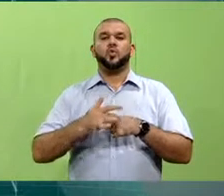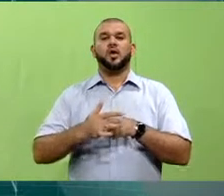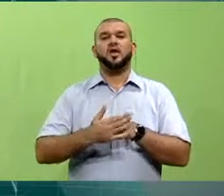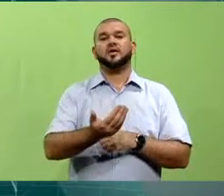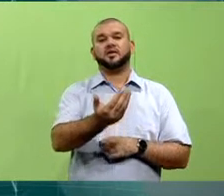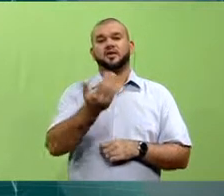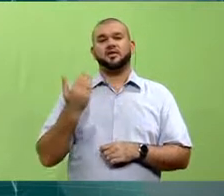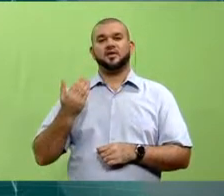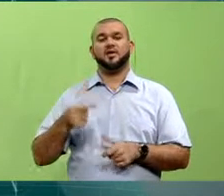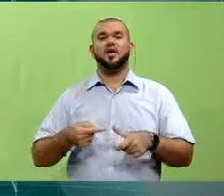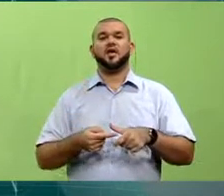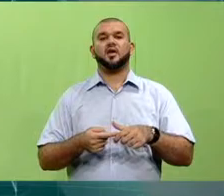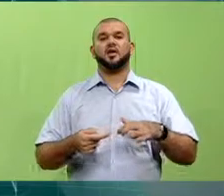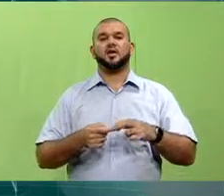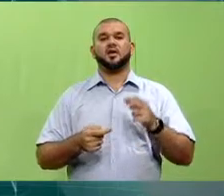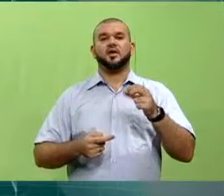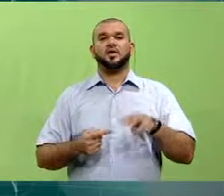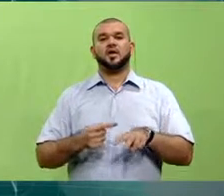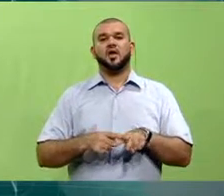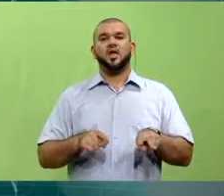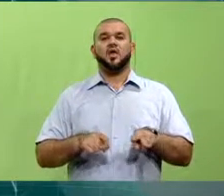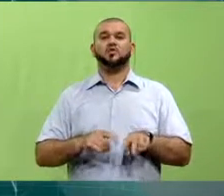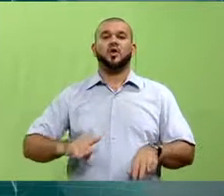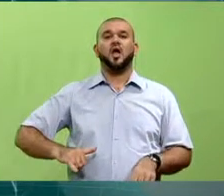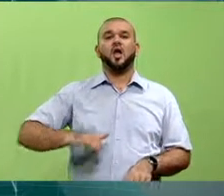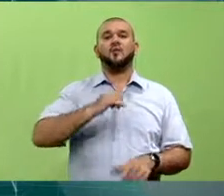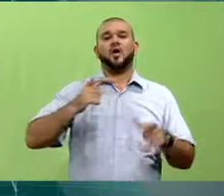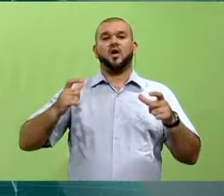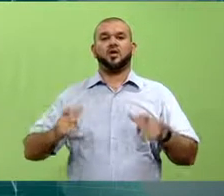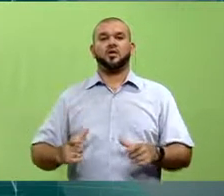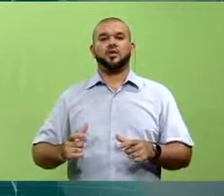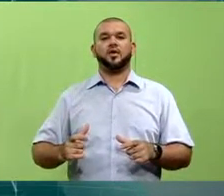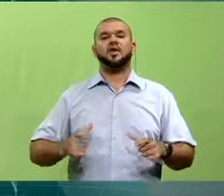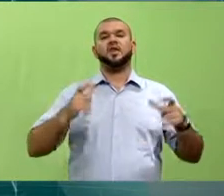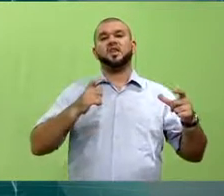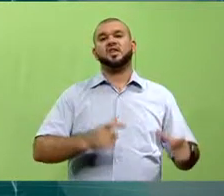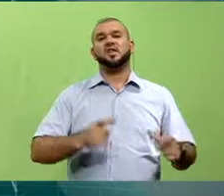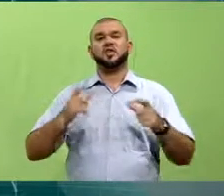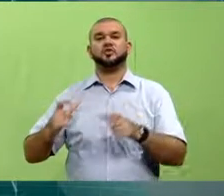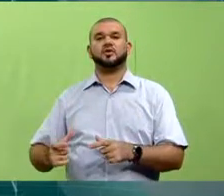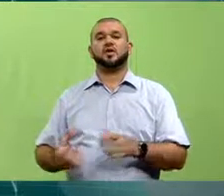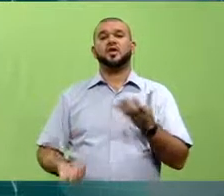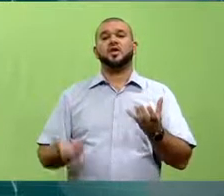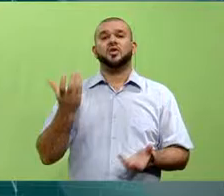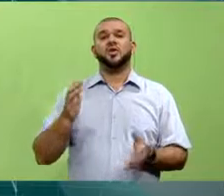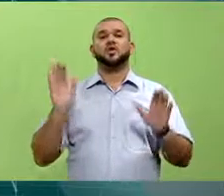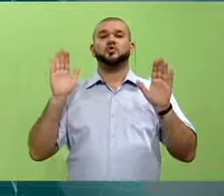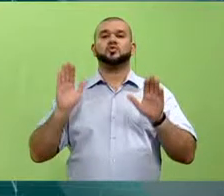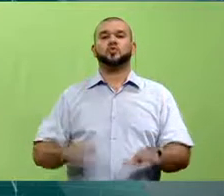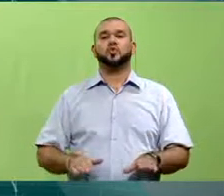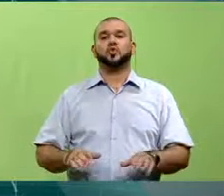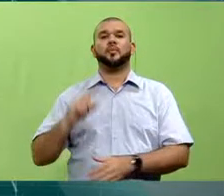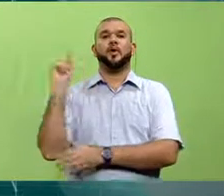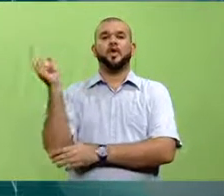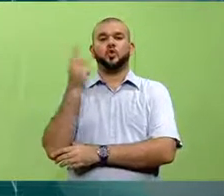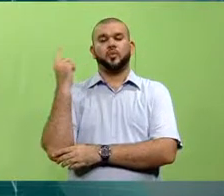Ercan Havaalanı'nda konuşlandırılan yangın söndürme helikopteri, artık Lefkoşa Sanayi